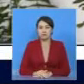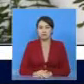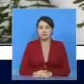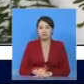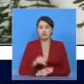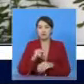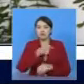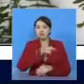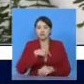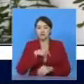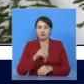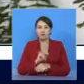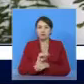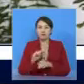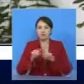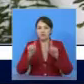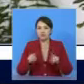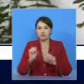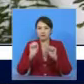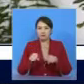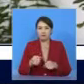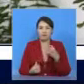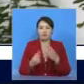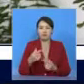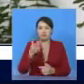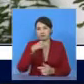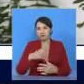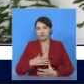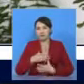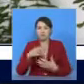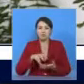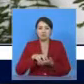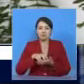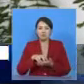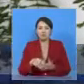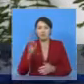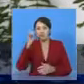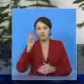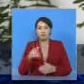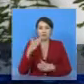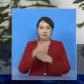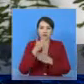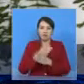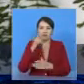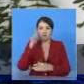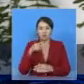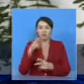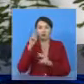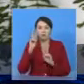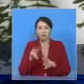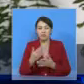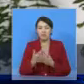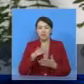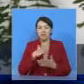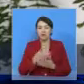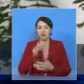Пройдя тренинг с метафорическими картами, я смогла выявить свои страхи. Психолог помог мне их распознать и расшифровать. Я